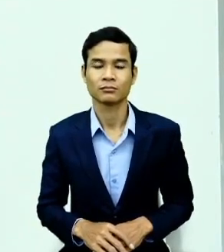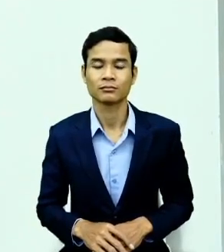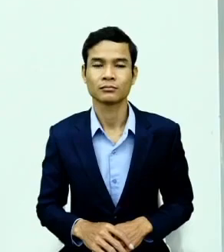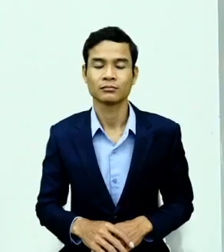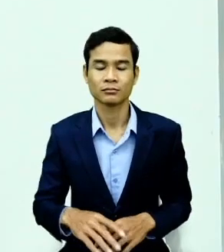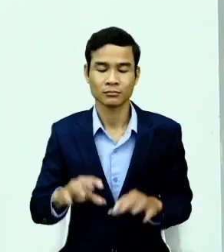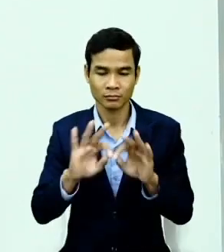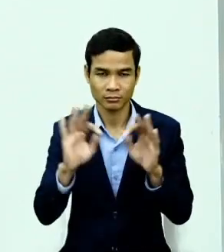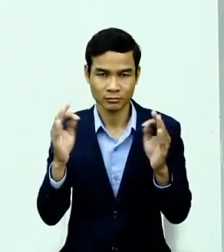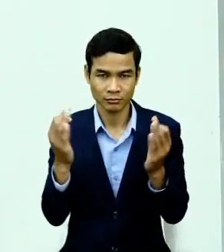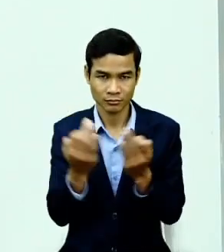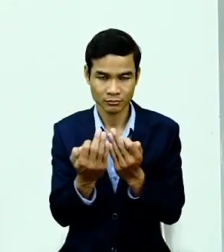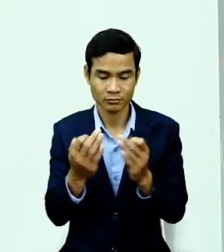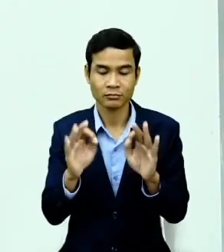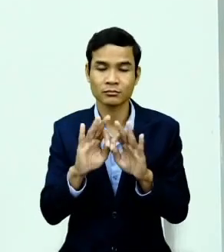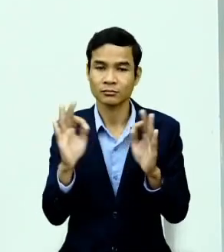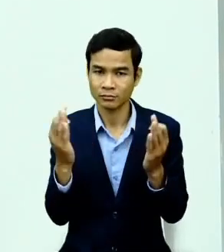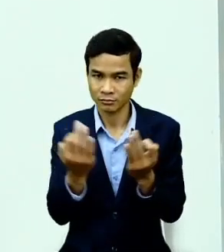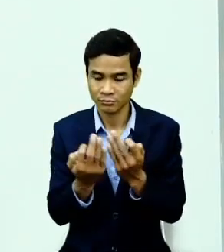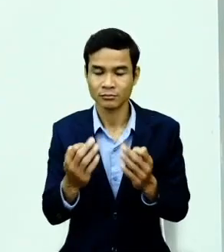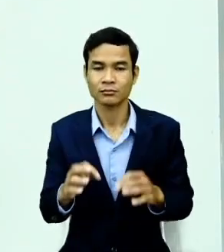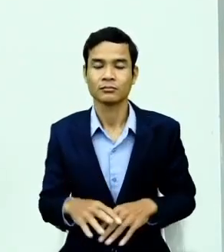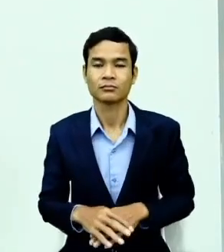Crua xa, crua xa.